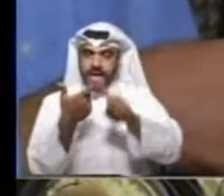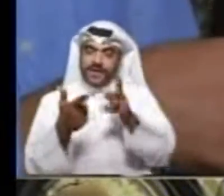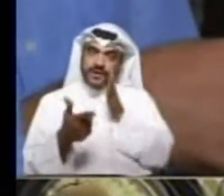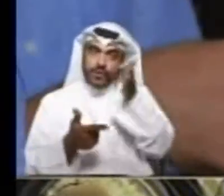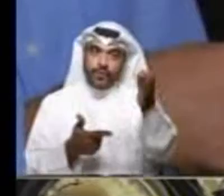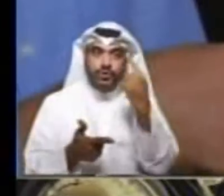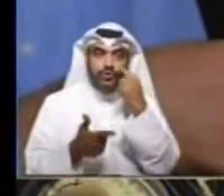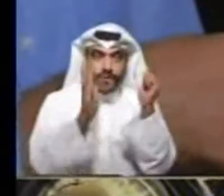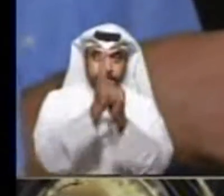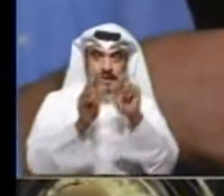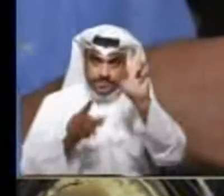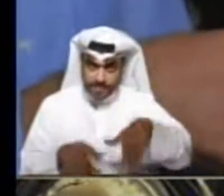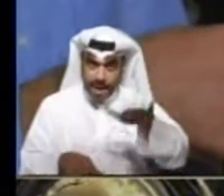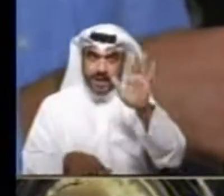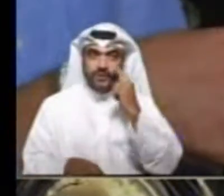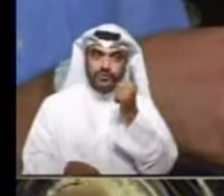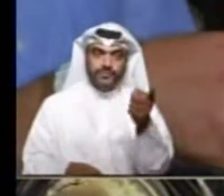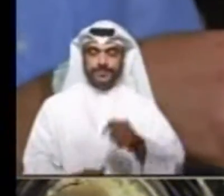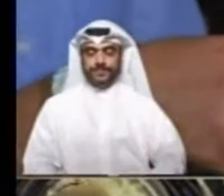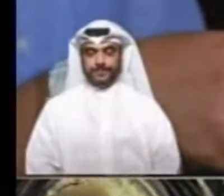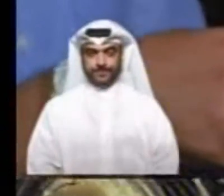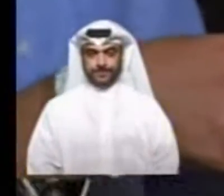خلال الأسبوع الماضي.